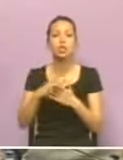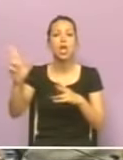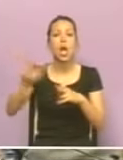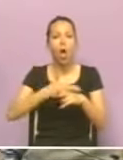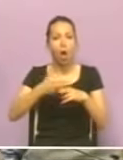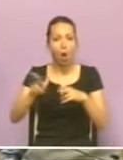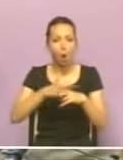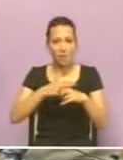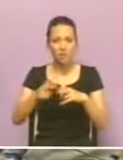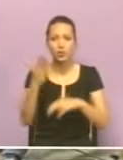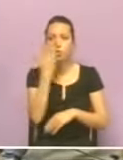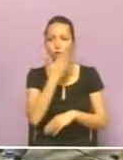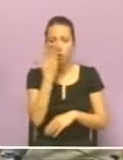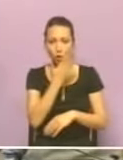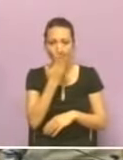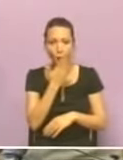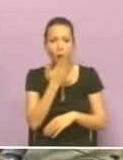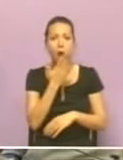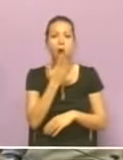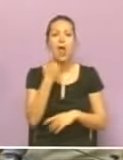za potrebe vrtića.